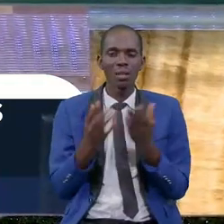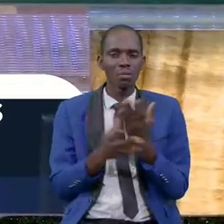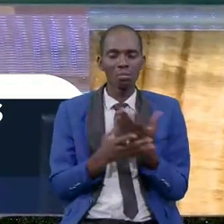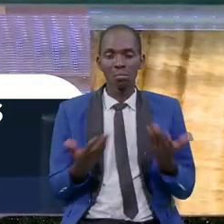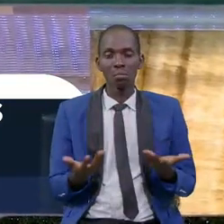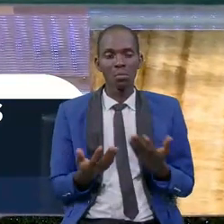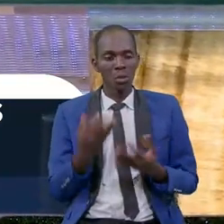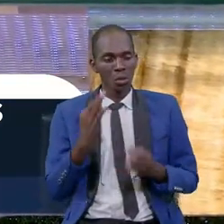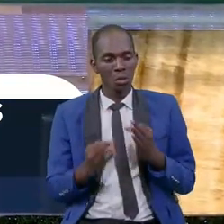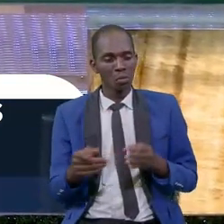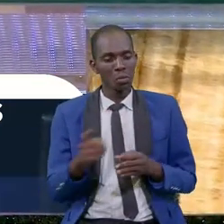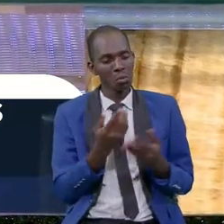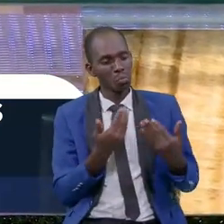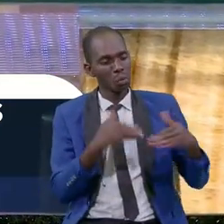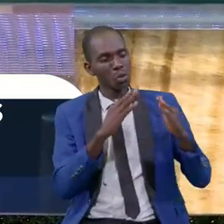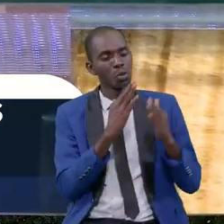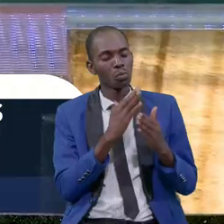impures.